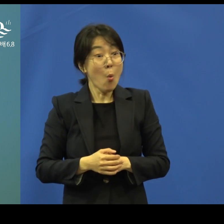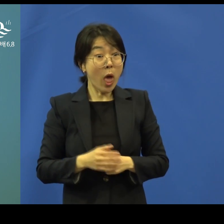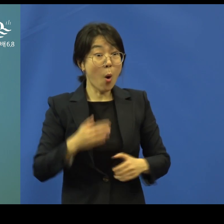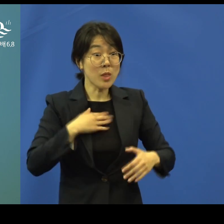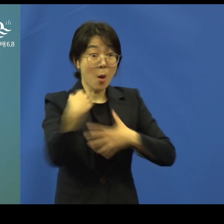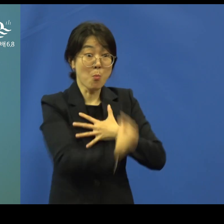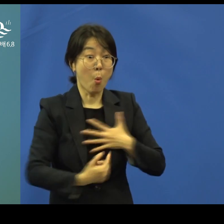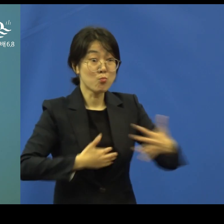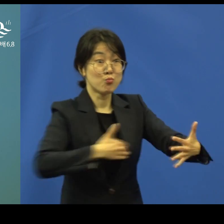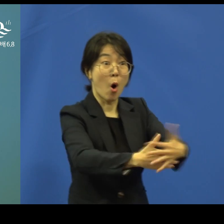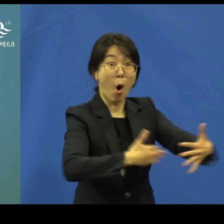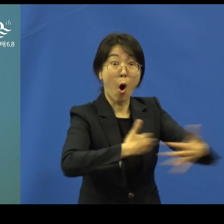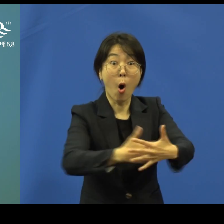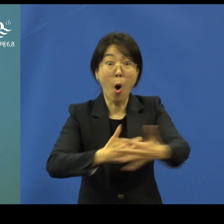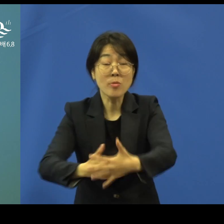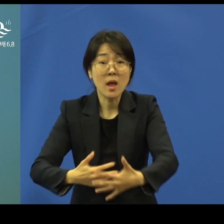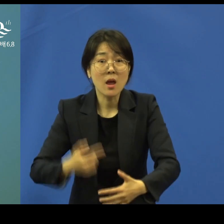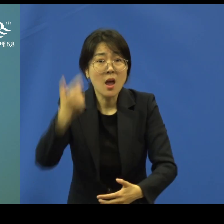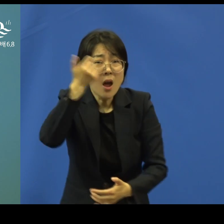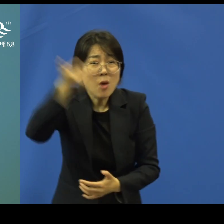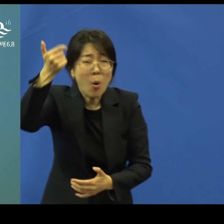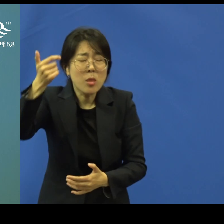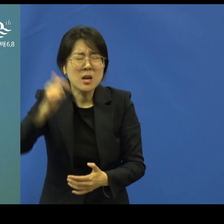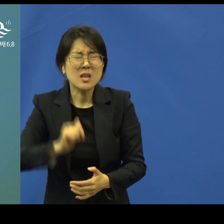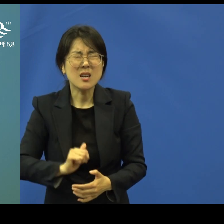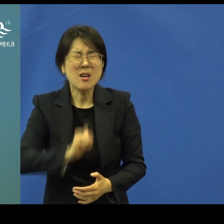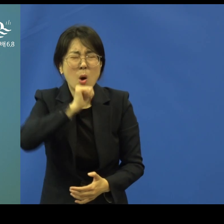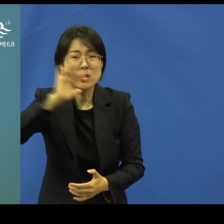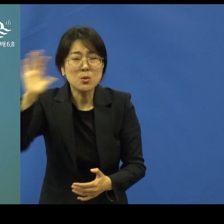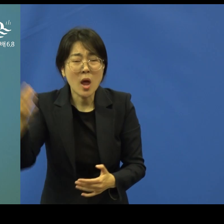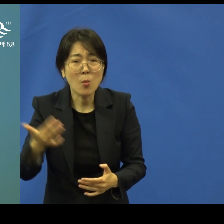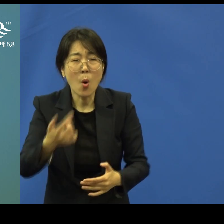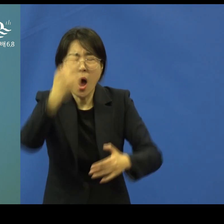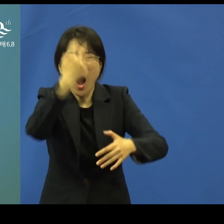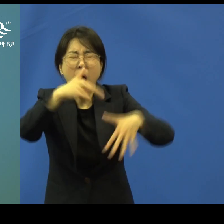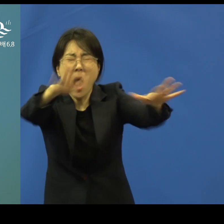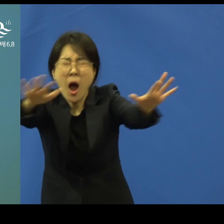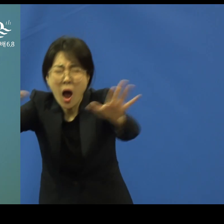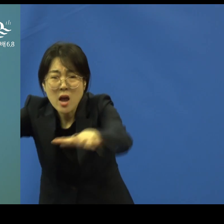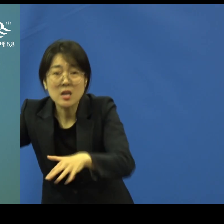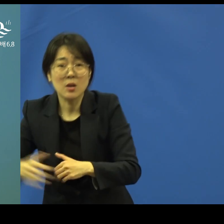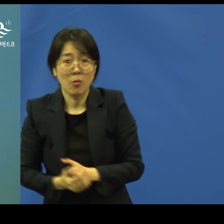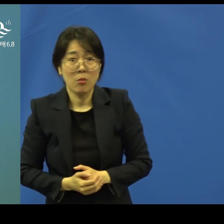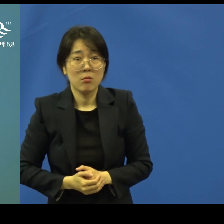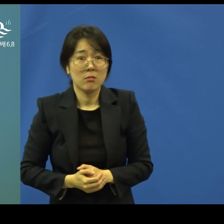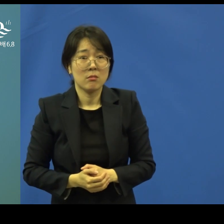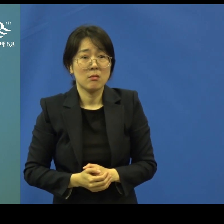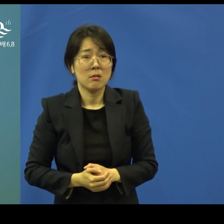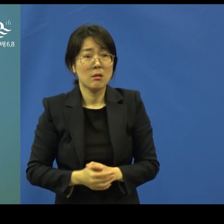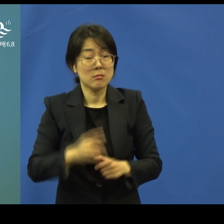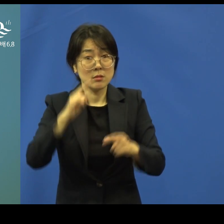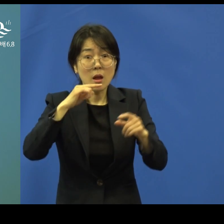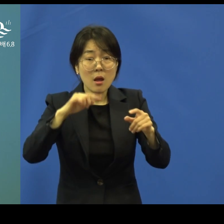주님이 지적하는 걸 뭘까요? 문제는 라오디게아 성도들이 이런 자신들의 상태를